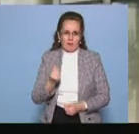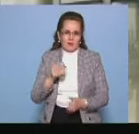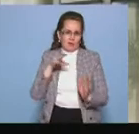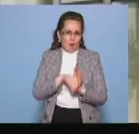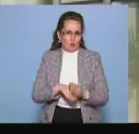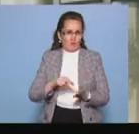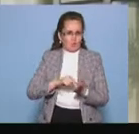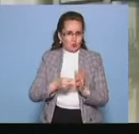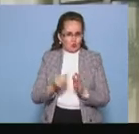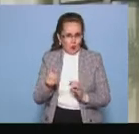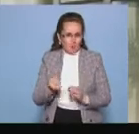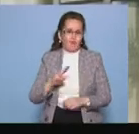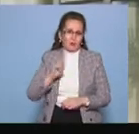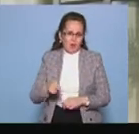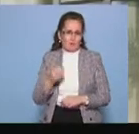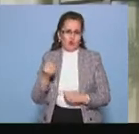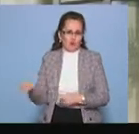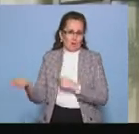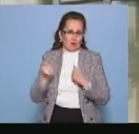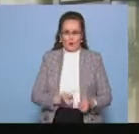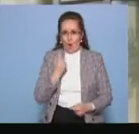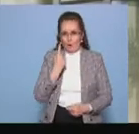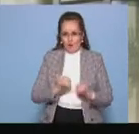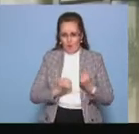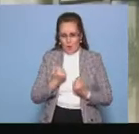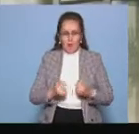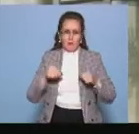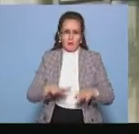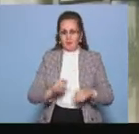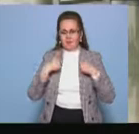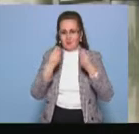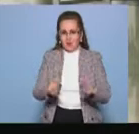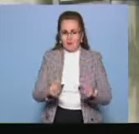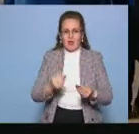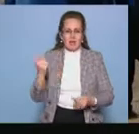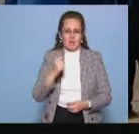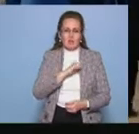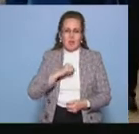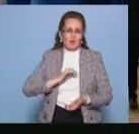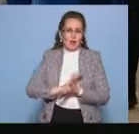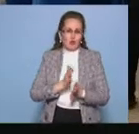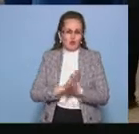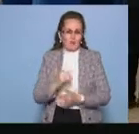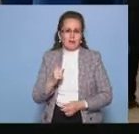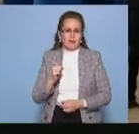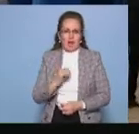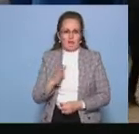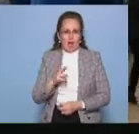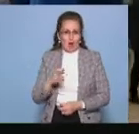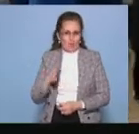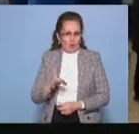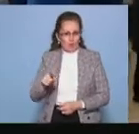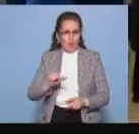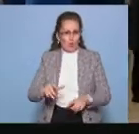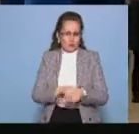В декабре поступит еще один автомобиль. Принято решение отдать его в распоряжение самого густонаселенного Завьяловского района. Таким